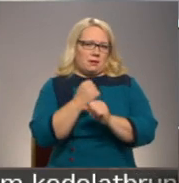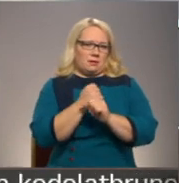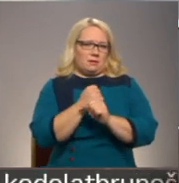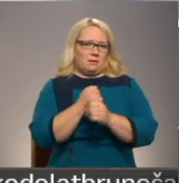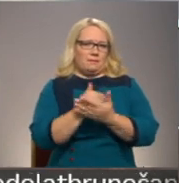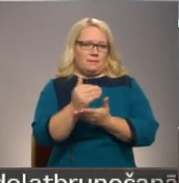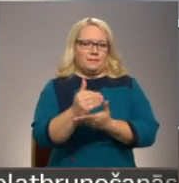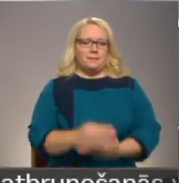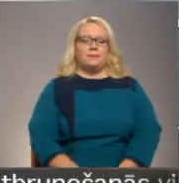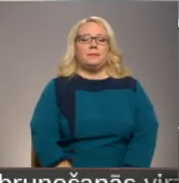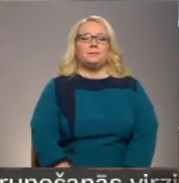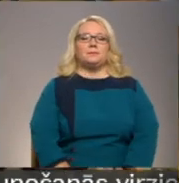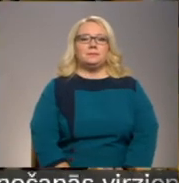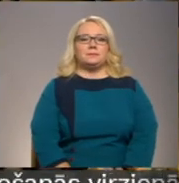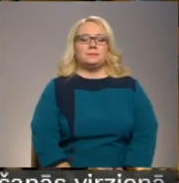turpina Vidzemes televīzija.